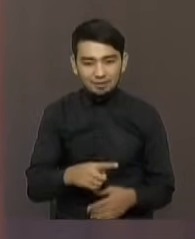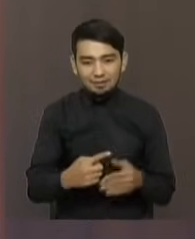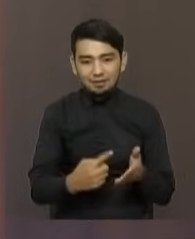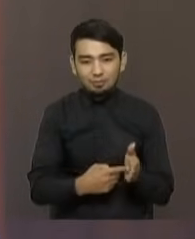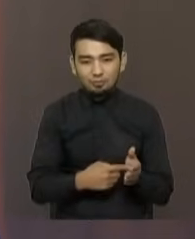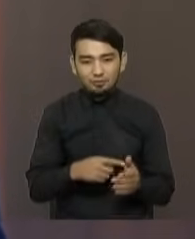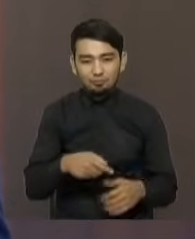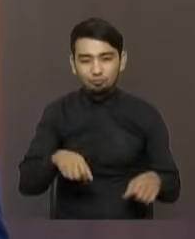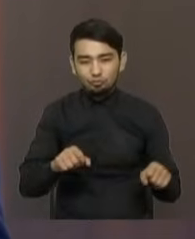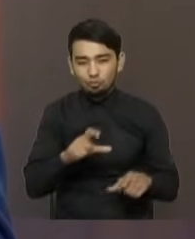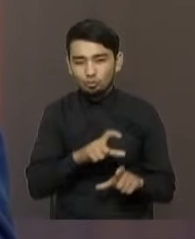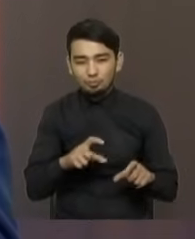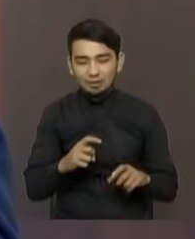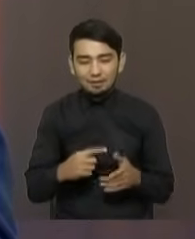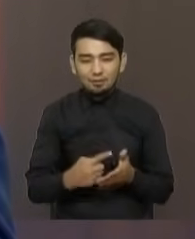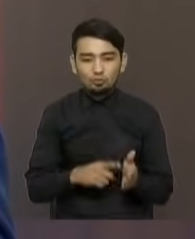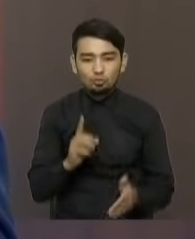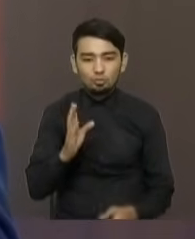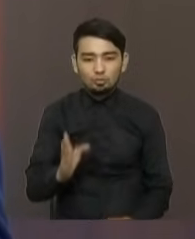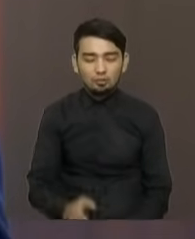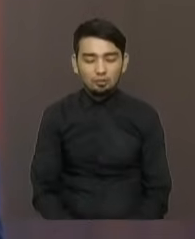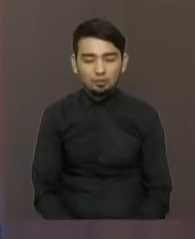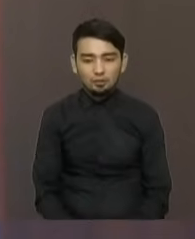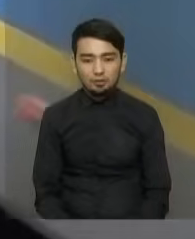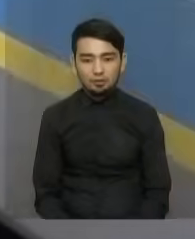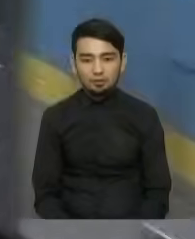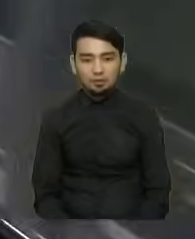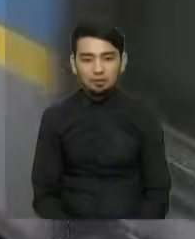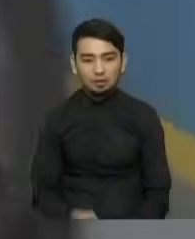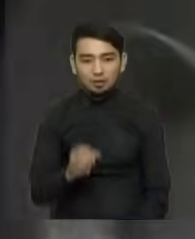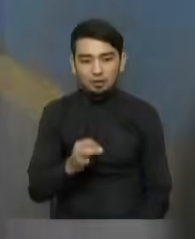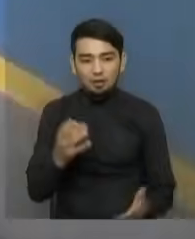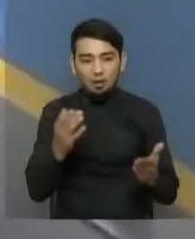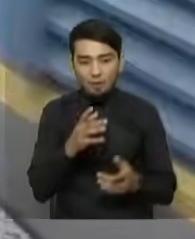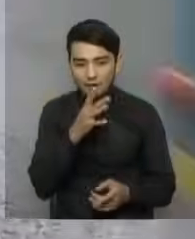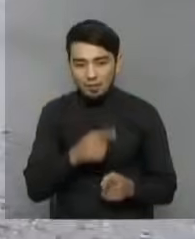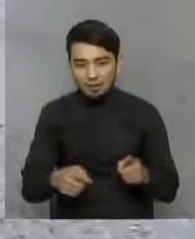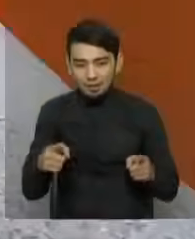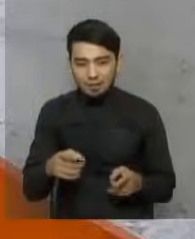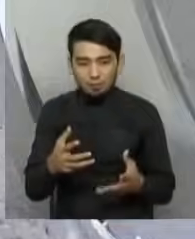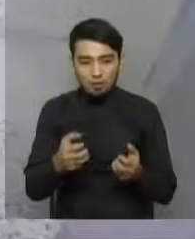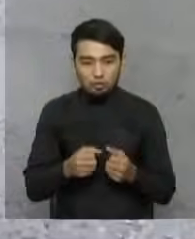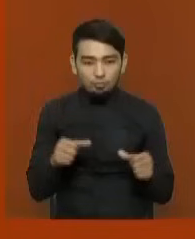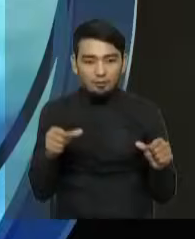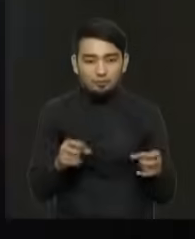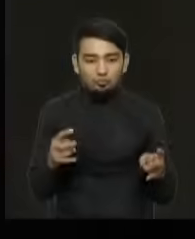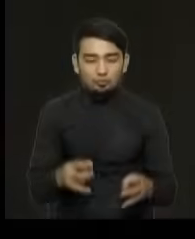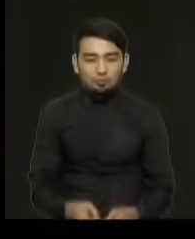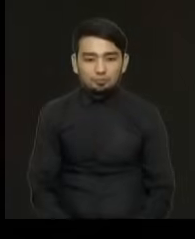Необходимо обратиться в органы внутренних дел, чтобы им присвоили ВИН-коды. И в какие сроки они должны получить права?